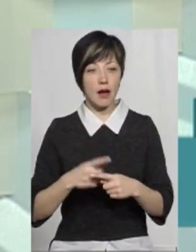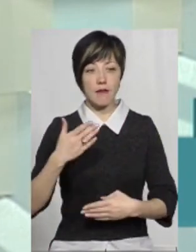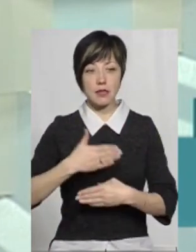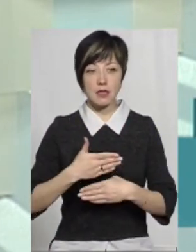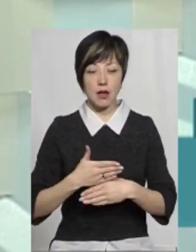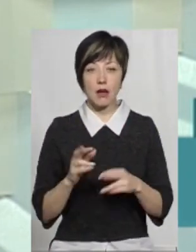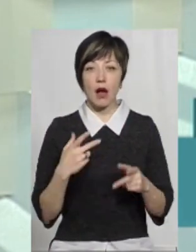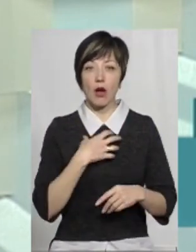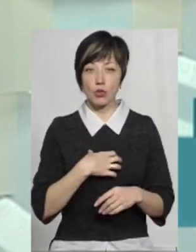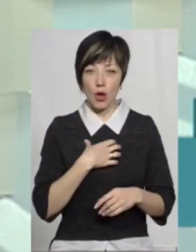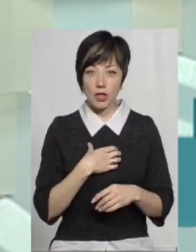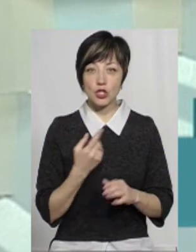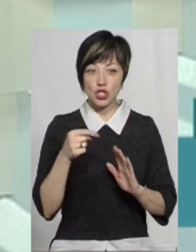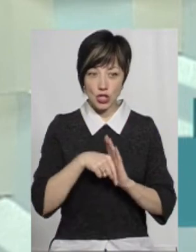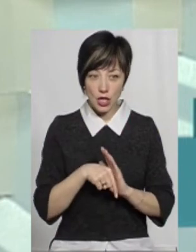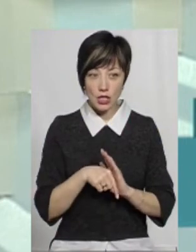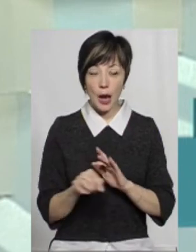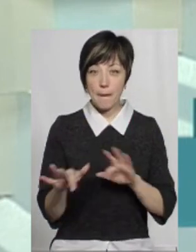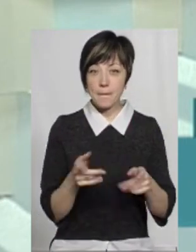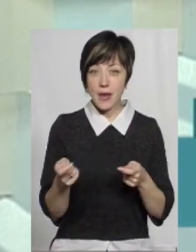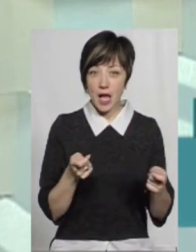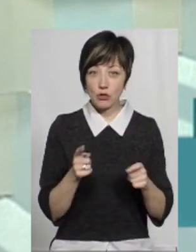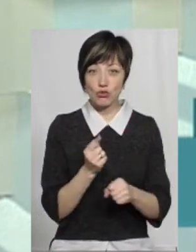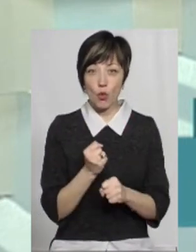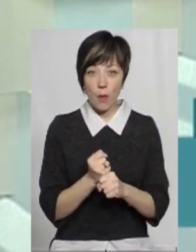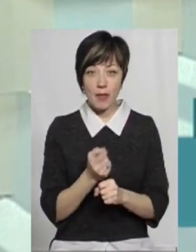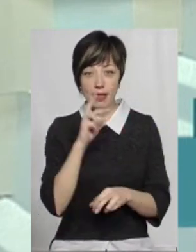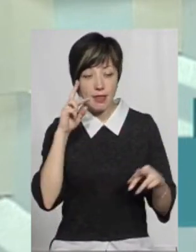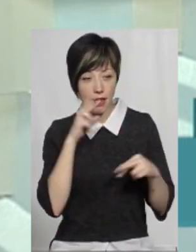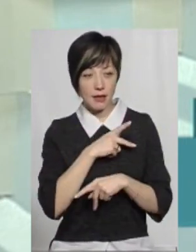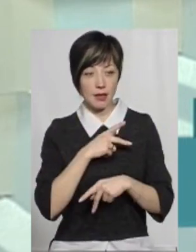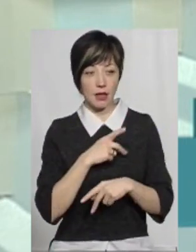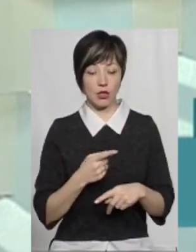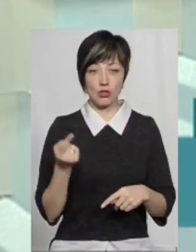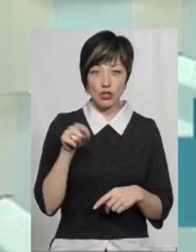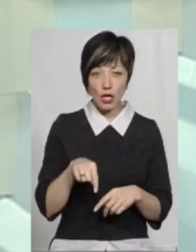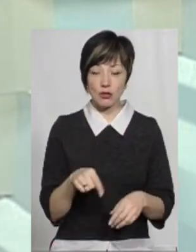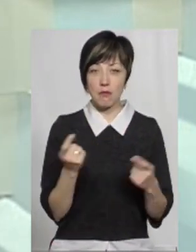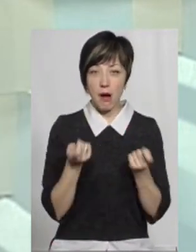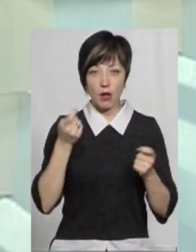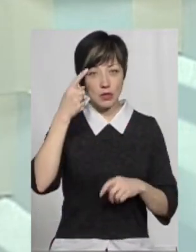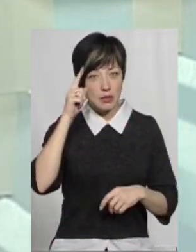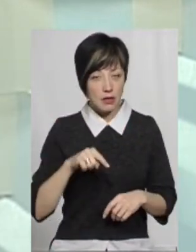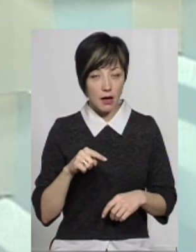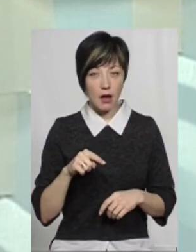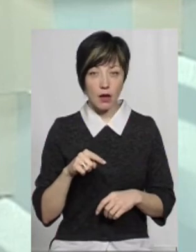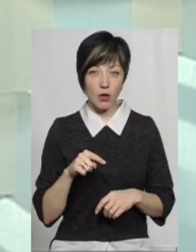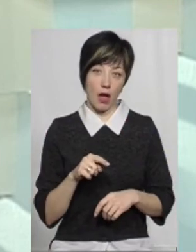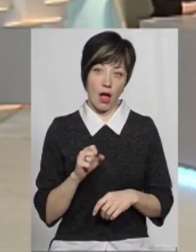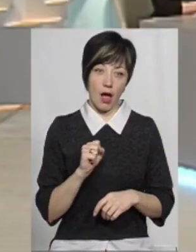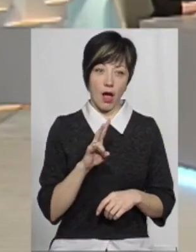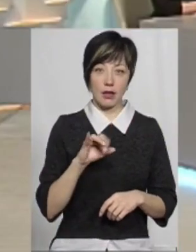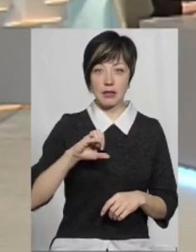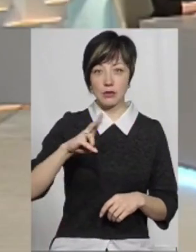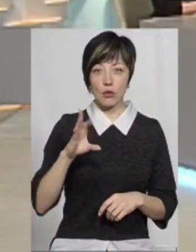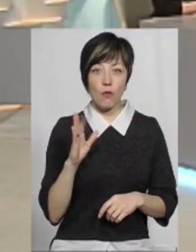і наскільки вона актуальна. Значить, менеджмент щось робить не те, значить, про неї мало знають.